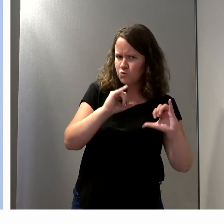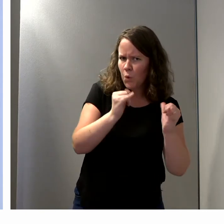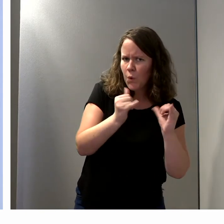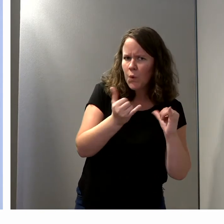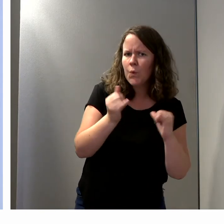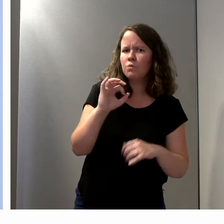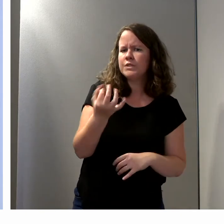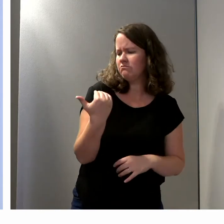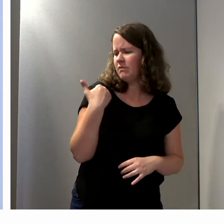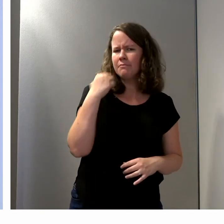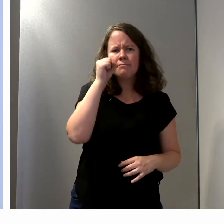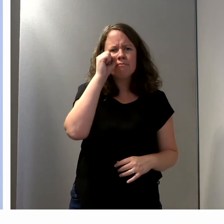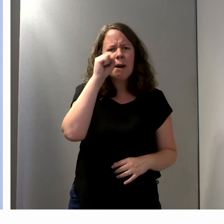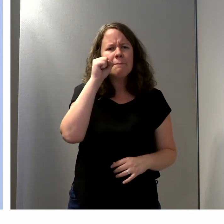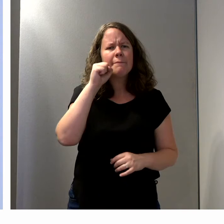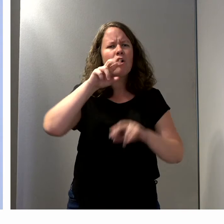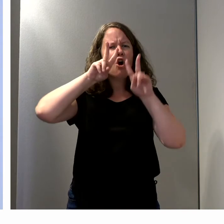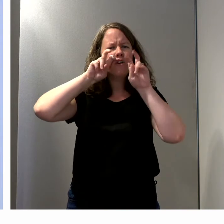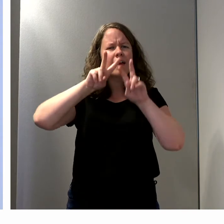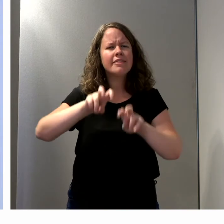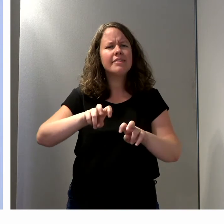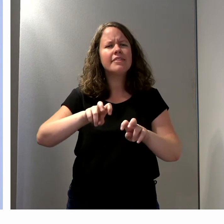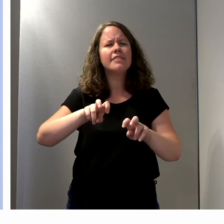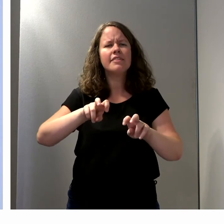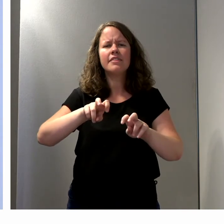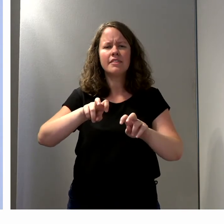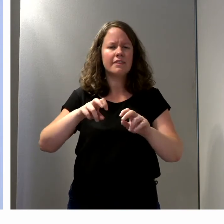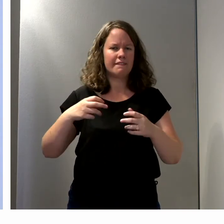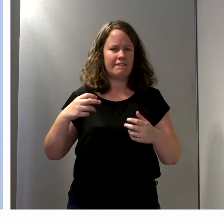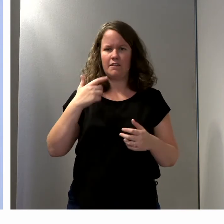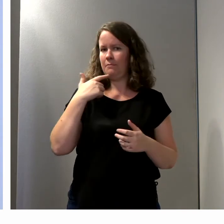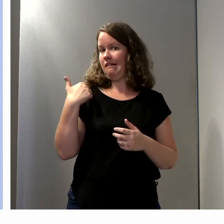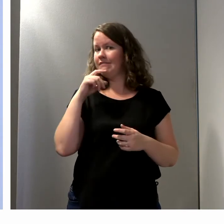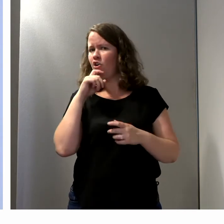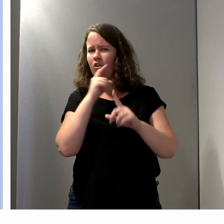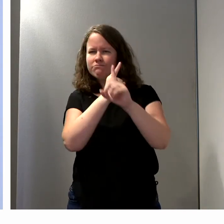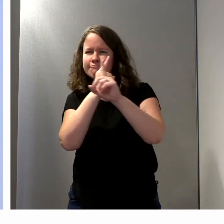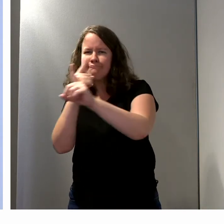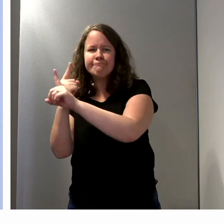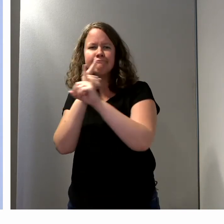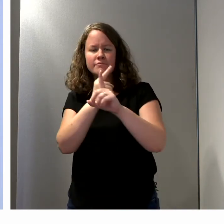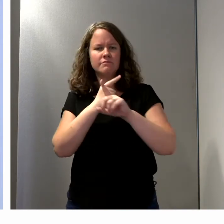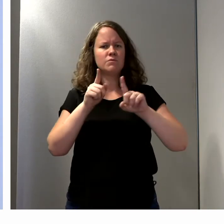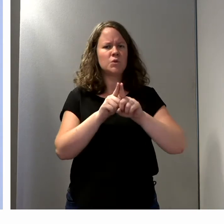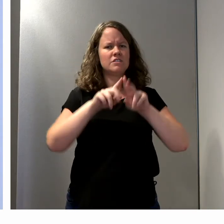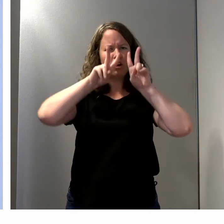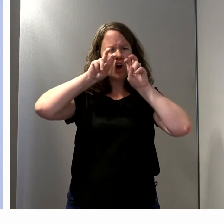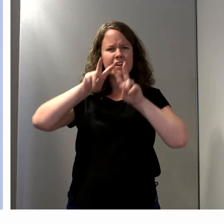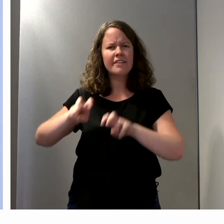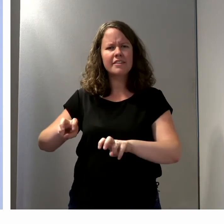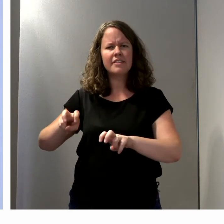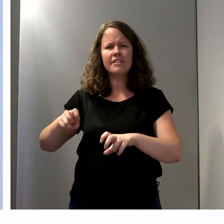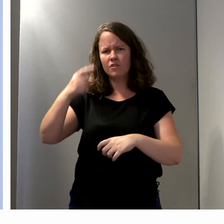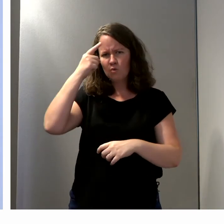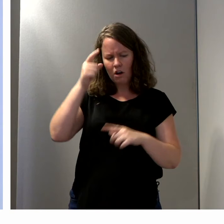vu passer il y a peu une enquête. On parlait tout à l'heure d'interview, mais les enquêtes sont intéressantes aussi, d'une structure avec laquelle